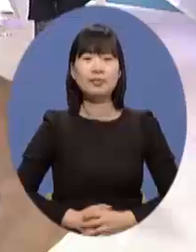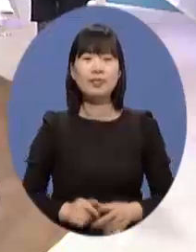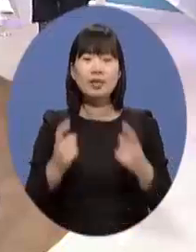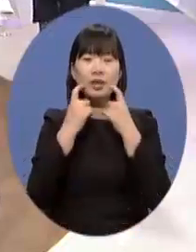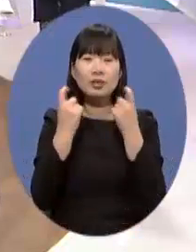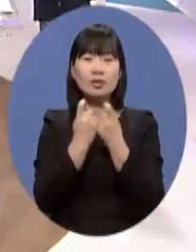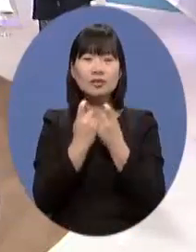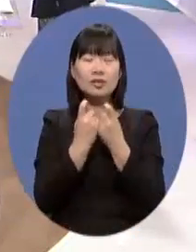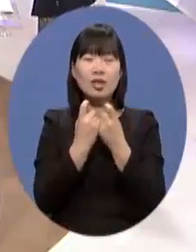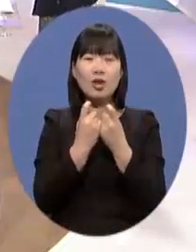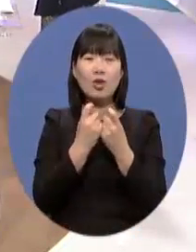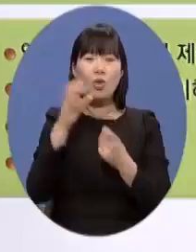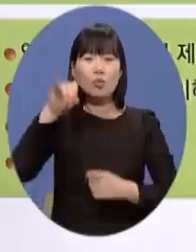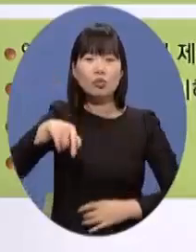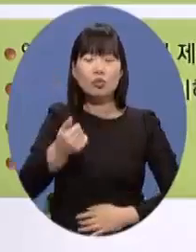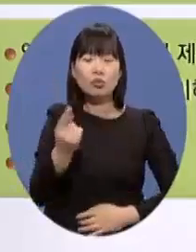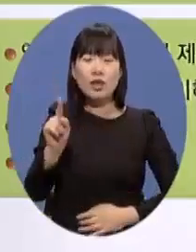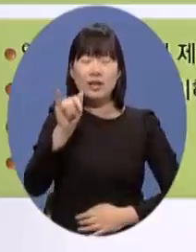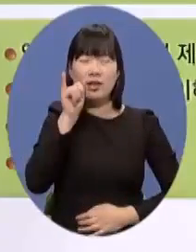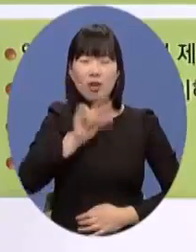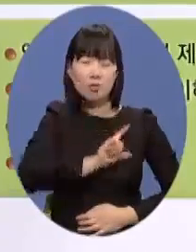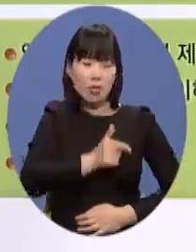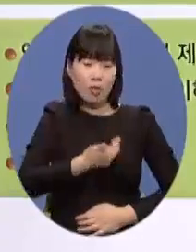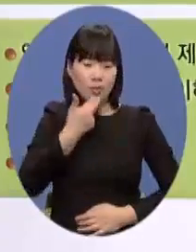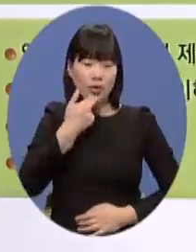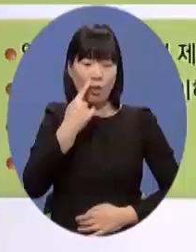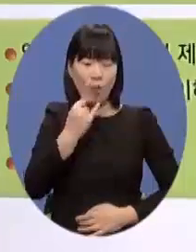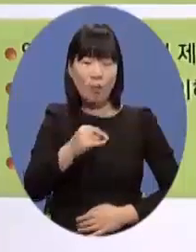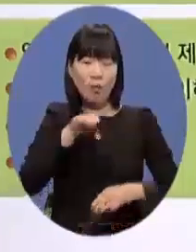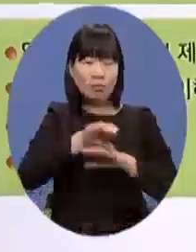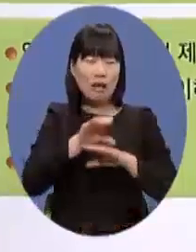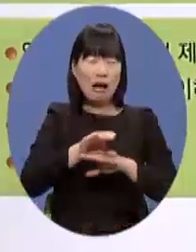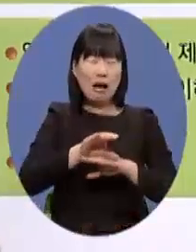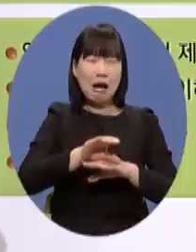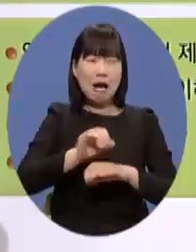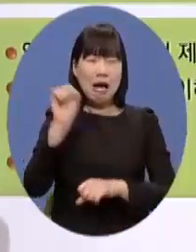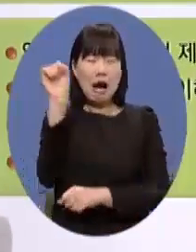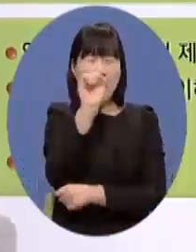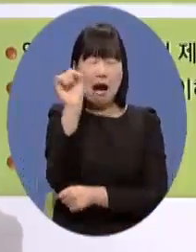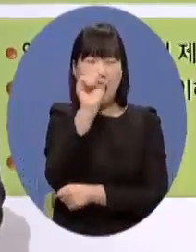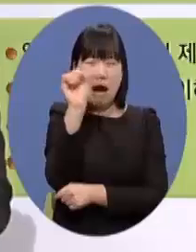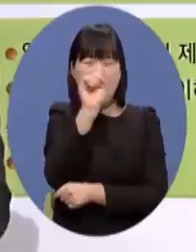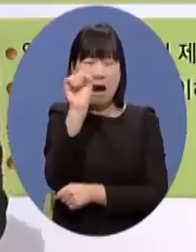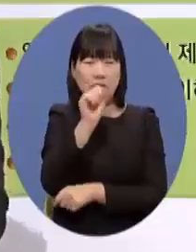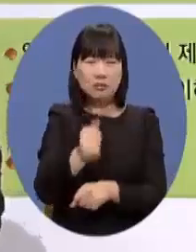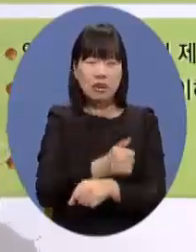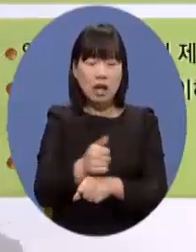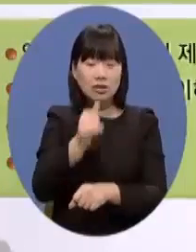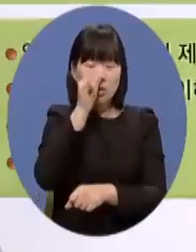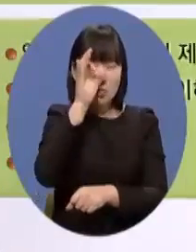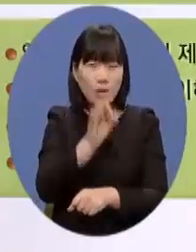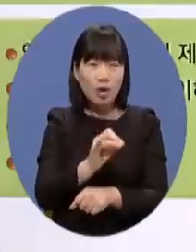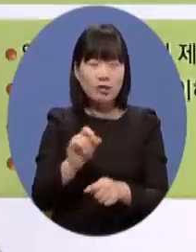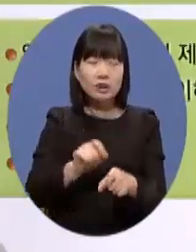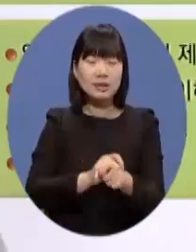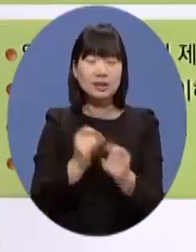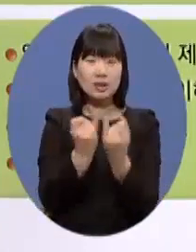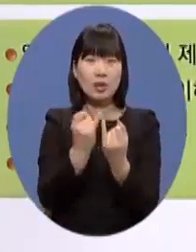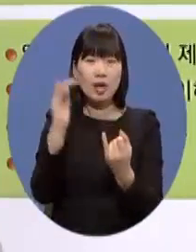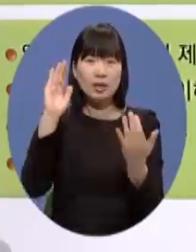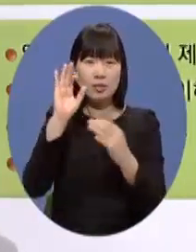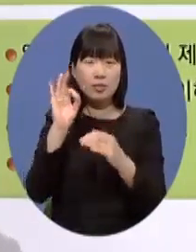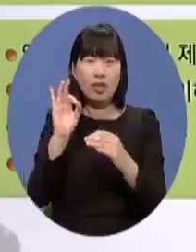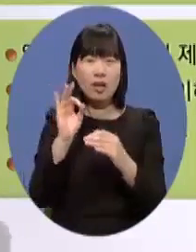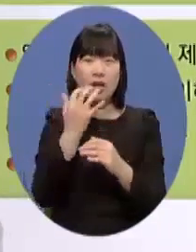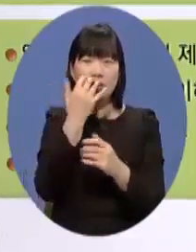개인적 우화. 우리 보면 면허도 없는 애가 엄마 차 몰고 나가갖고 막 다니고 네. 특히 뭐 여학생 같은 경우에 어떤